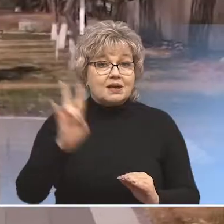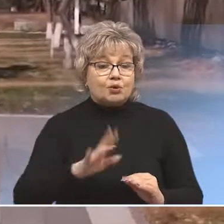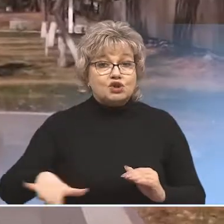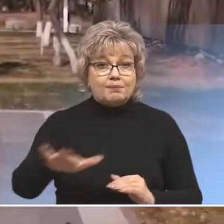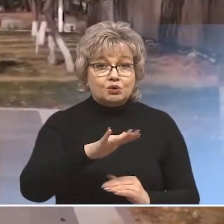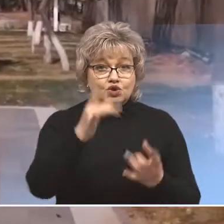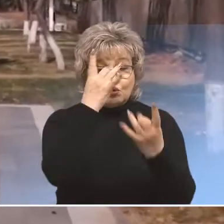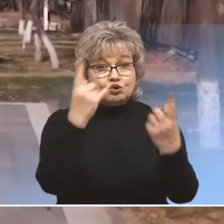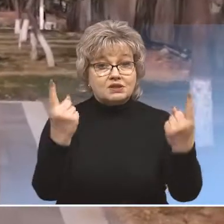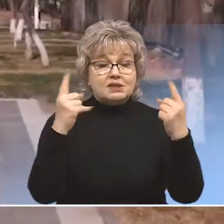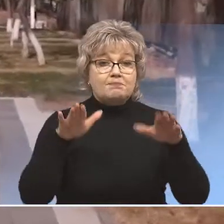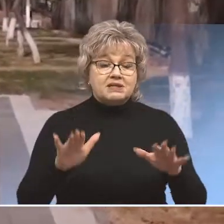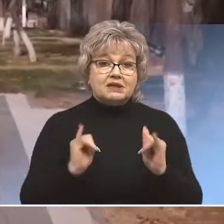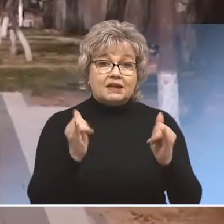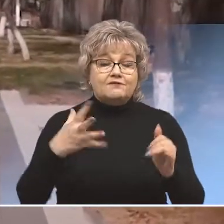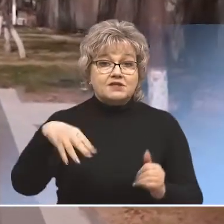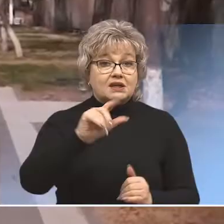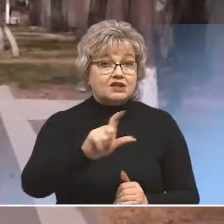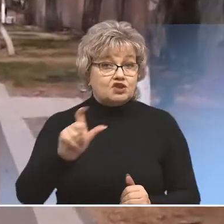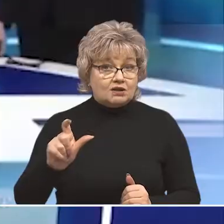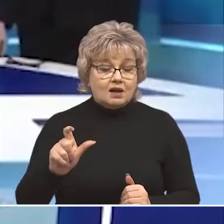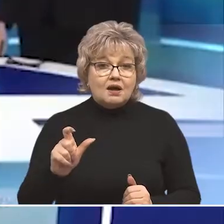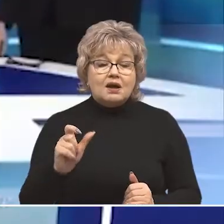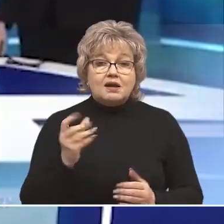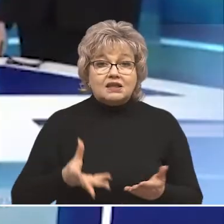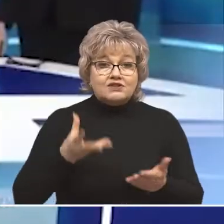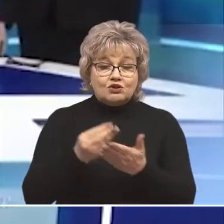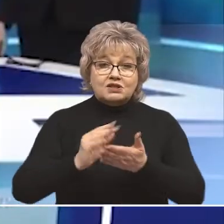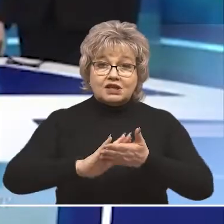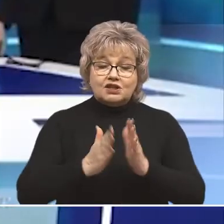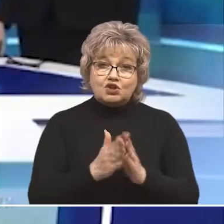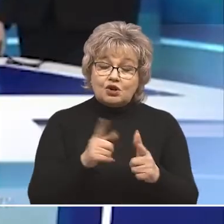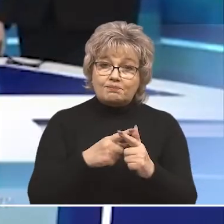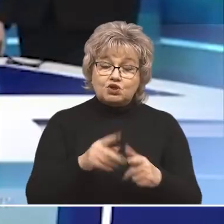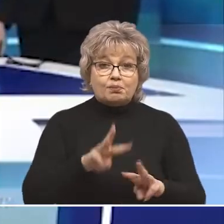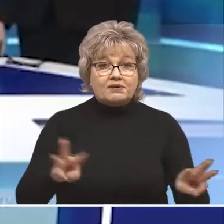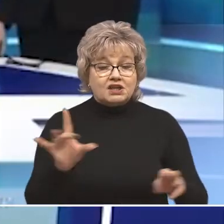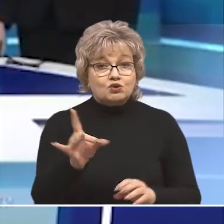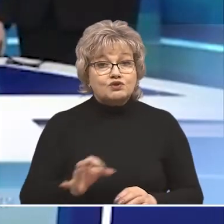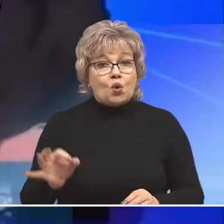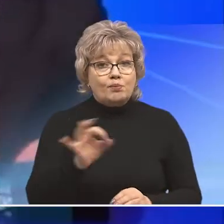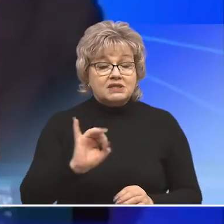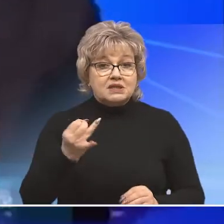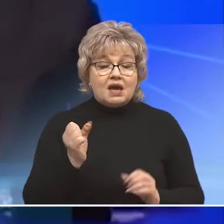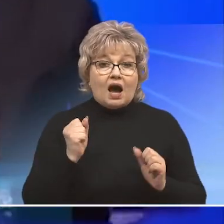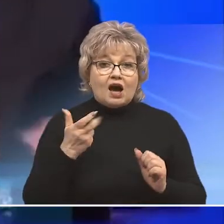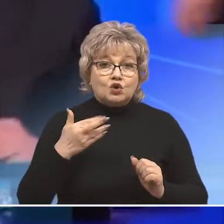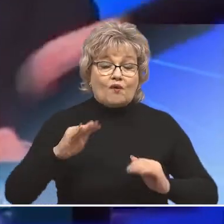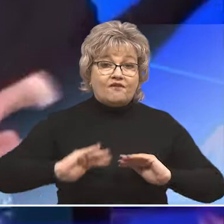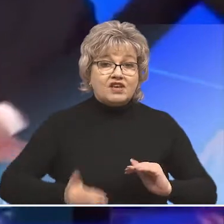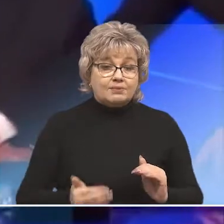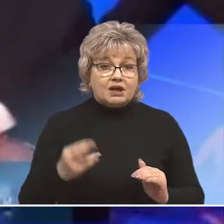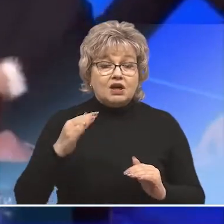Соборной площади, культурно значимого места для всех дончан. Благодаря инвестиционному соглашению между правительством Ростовской области и